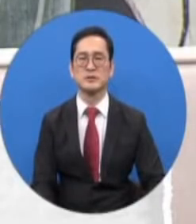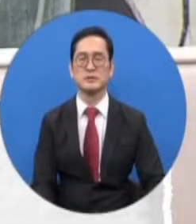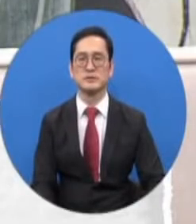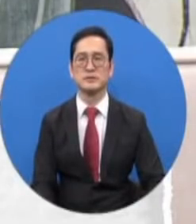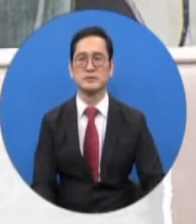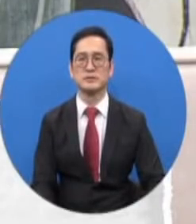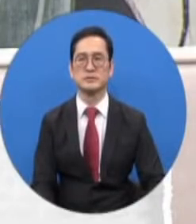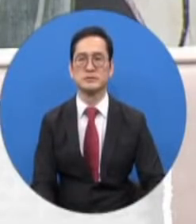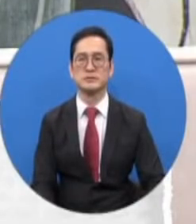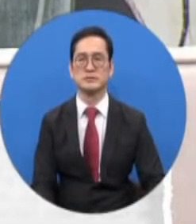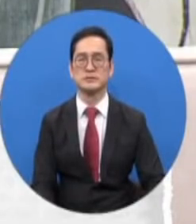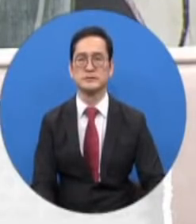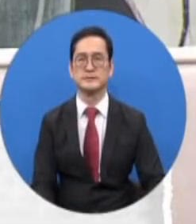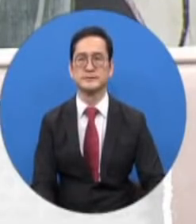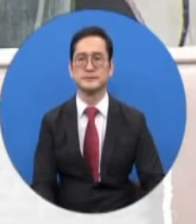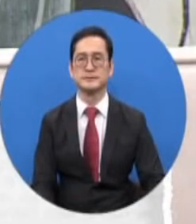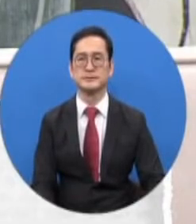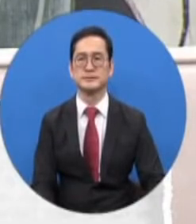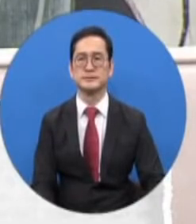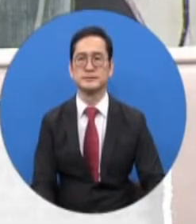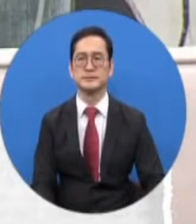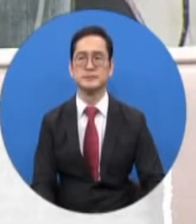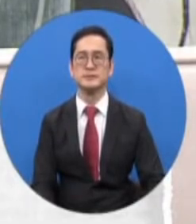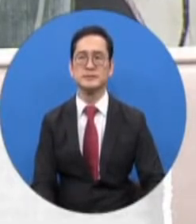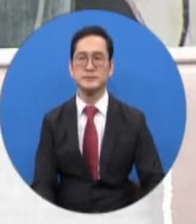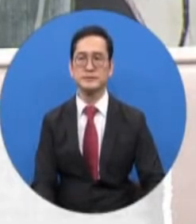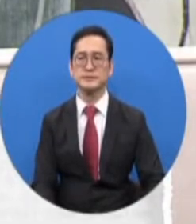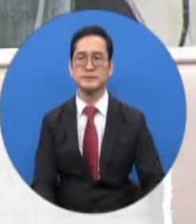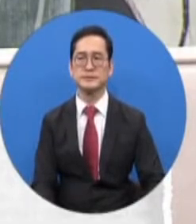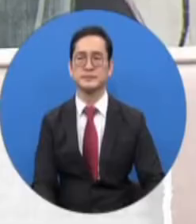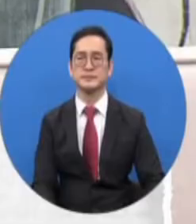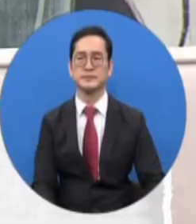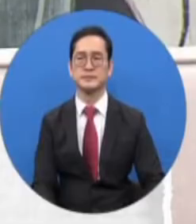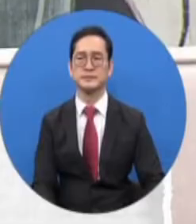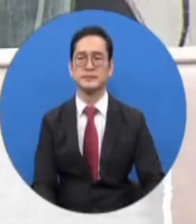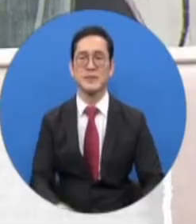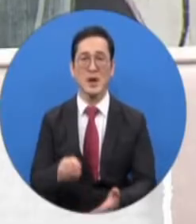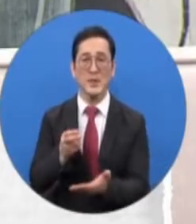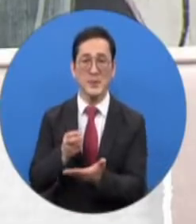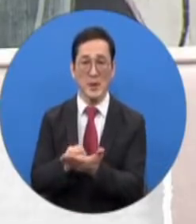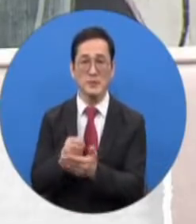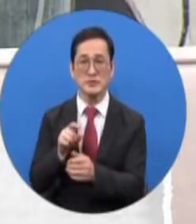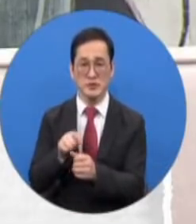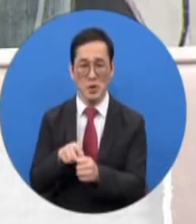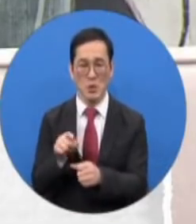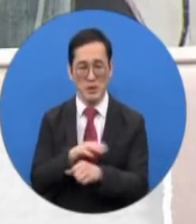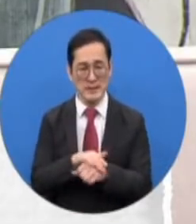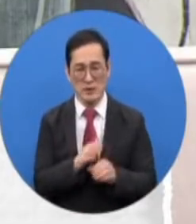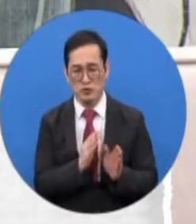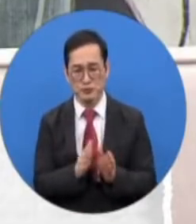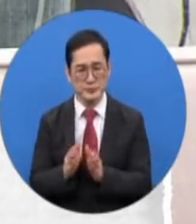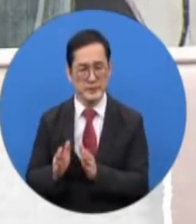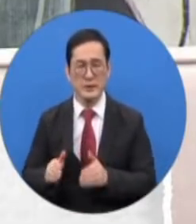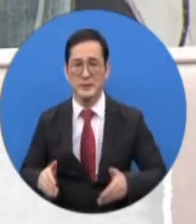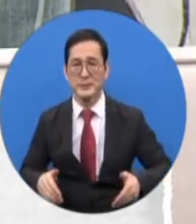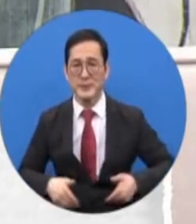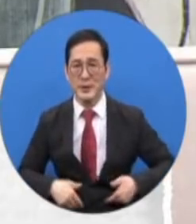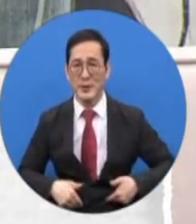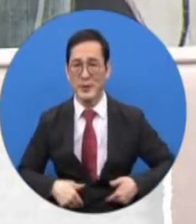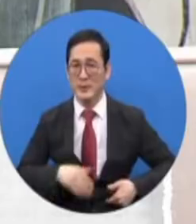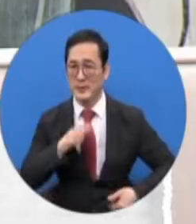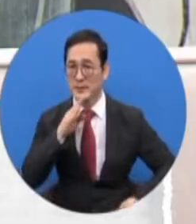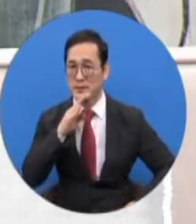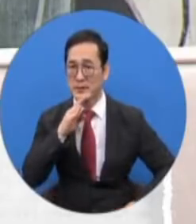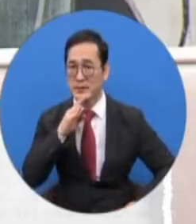어저께 김영주 의원도 얘기하셨지만 법적으로 정립을 해야 될 가능성도 저는 충분히 있다고 봅니다. 그렇게 해야 한다고 생각을 하는데 이